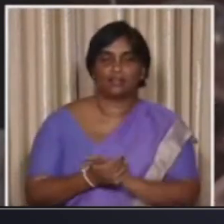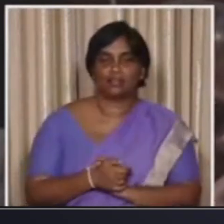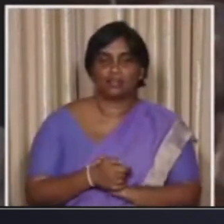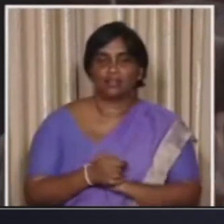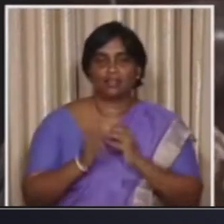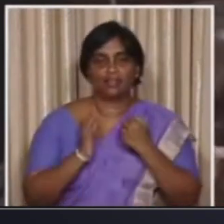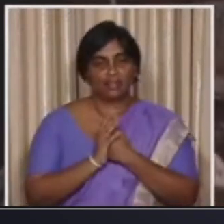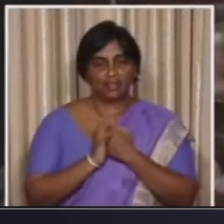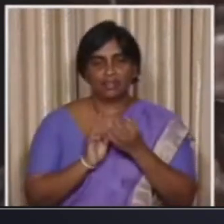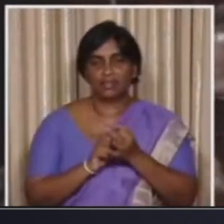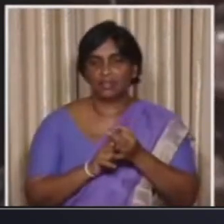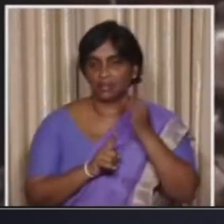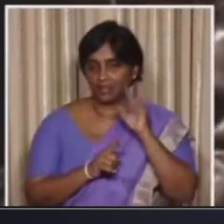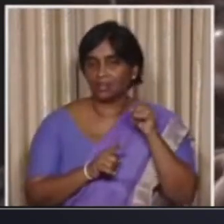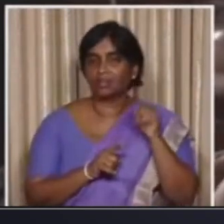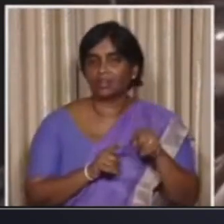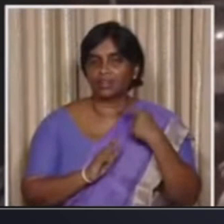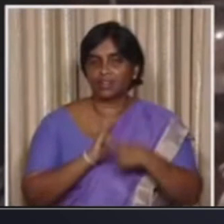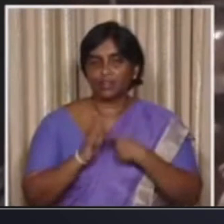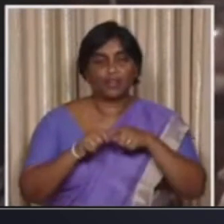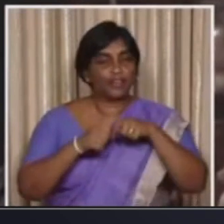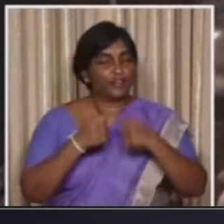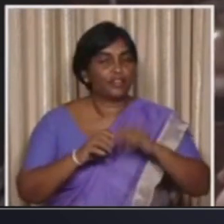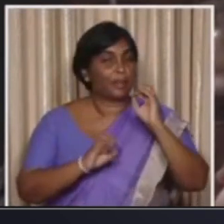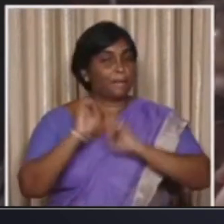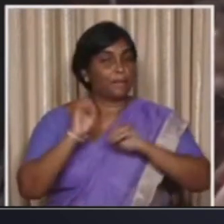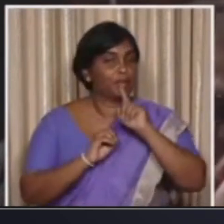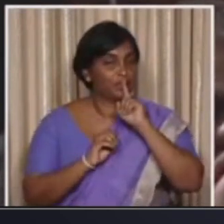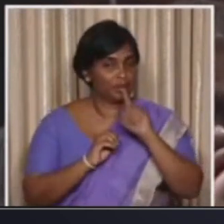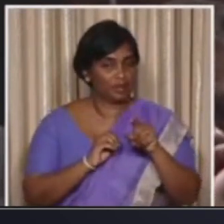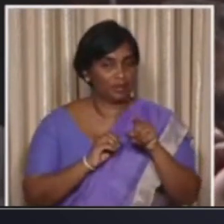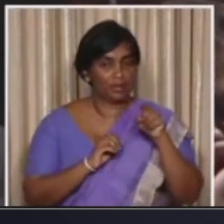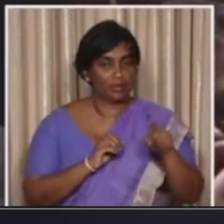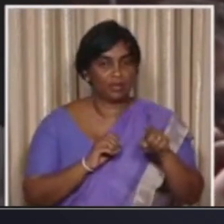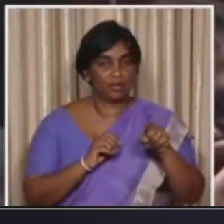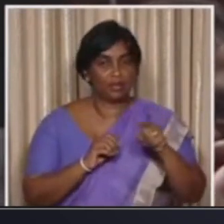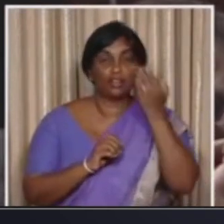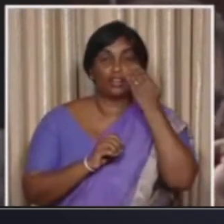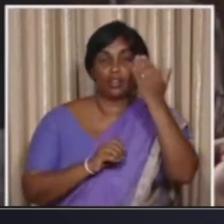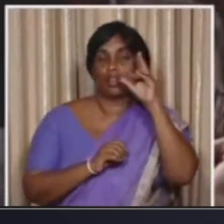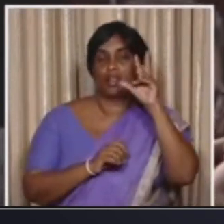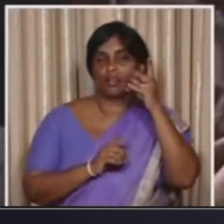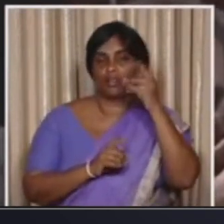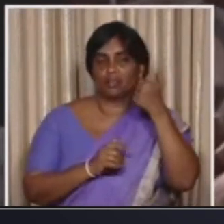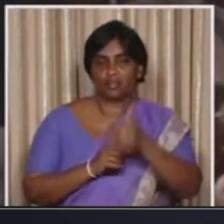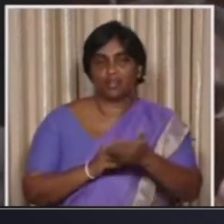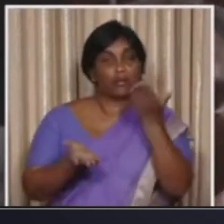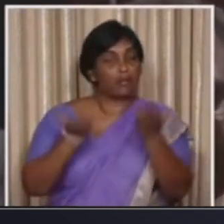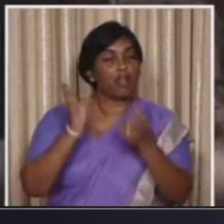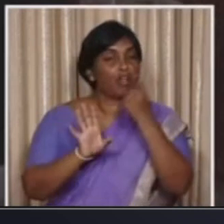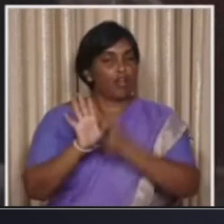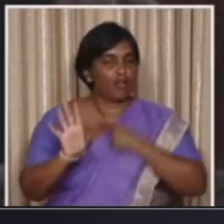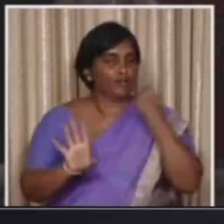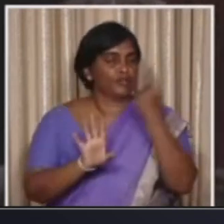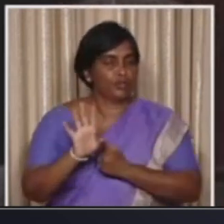ගරු සභාපතිතුමනි මේ රටක උද්දමනේ අනුපාතය කියලා කියන්නේ මේක දර්ශක අගයක්. මේක මනින්නේ අවුරුද්දෙන්